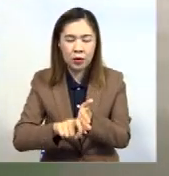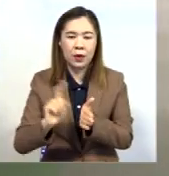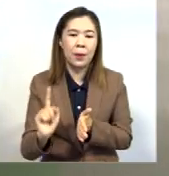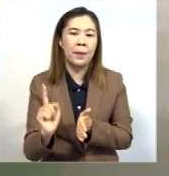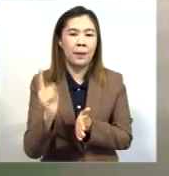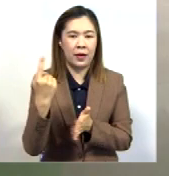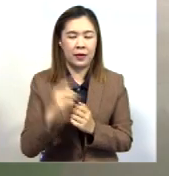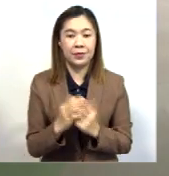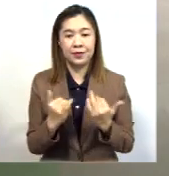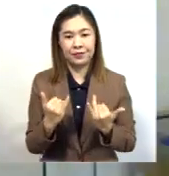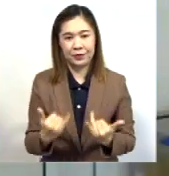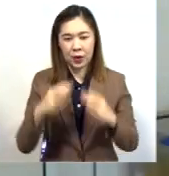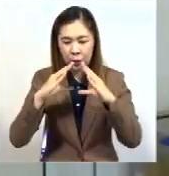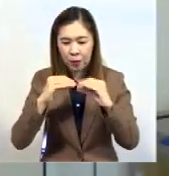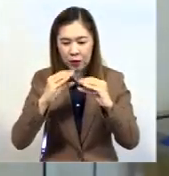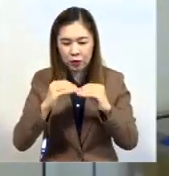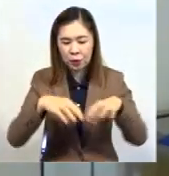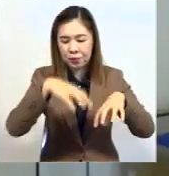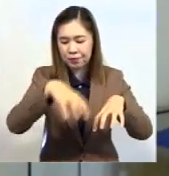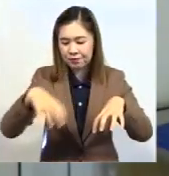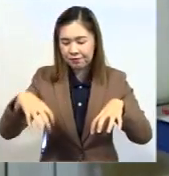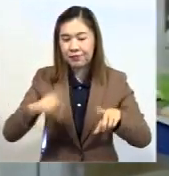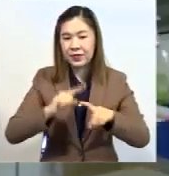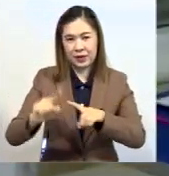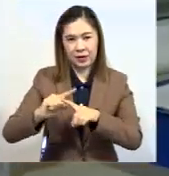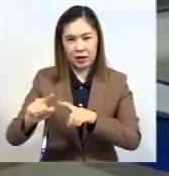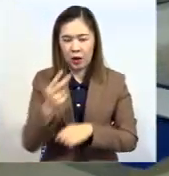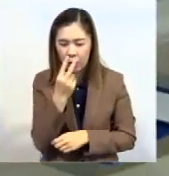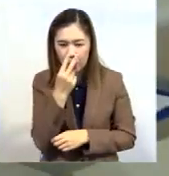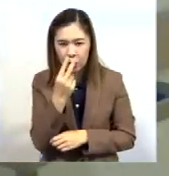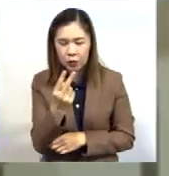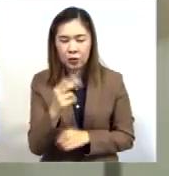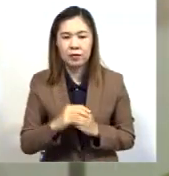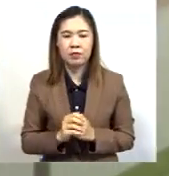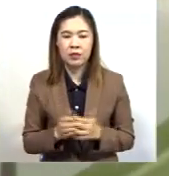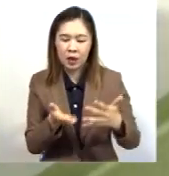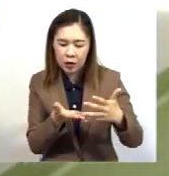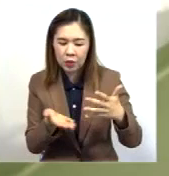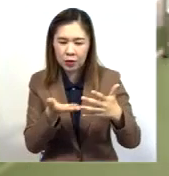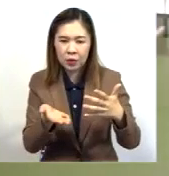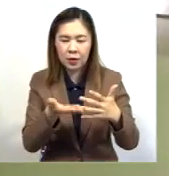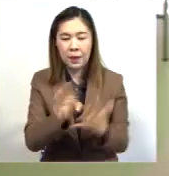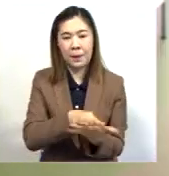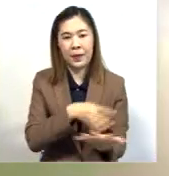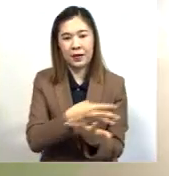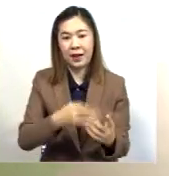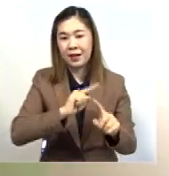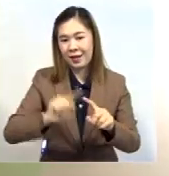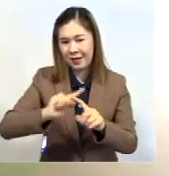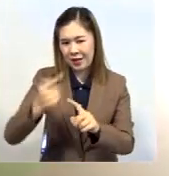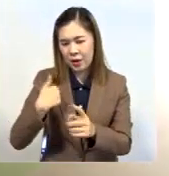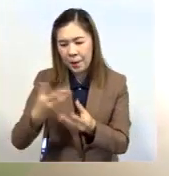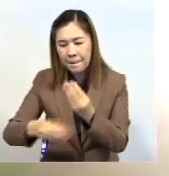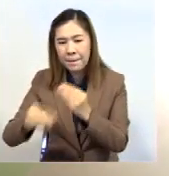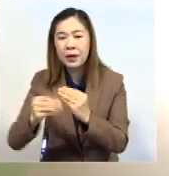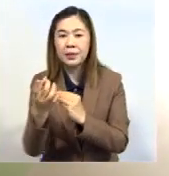ชาติโดยจะเป็นการประชุมกับทุกภาคส่วนที่เกี่ยวข้องค่ะเพื่อที่จะดูว่าจะยกระดับมาตรการต่างๆอะไรเพิ่มเติม